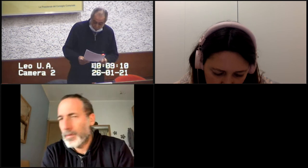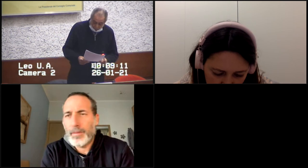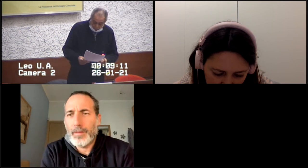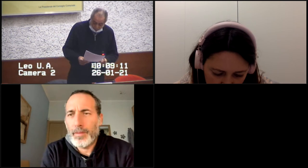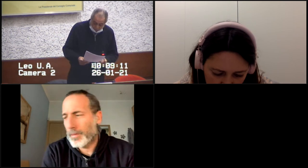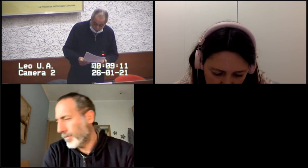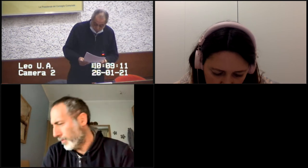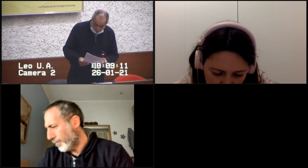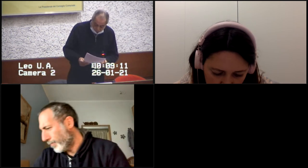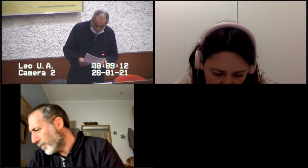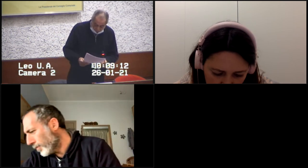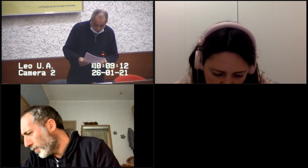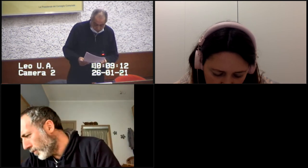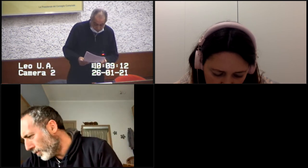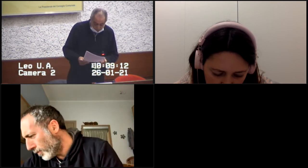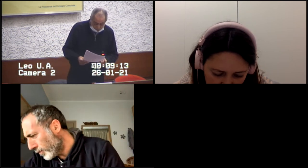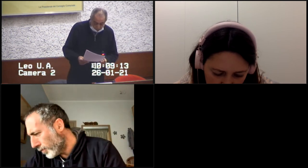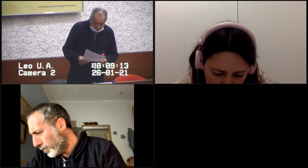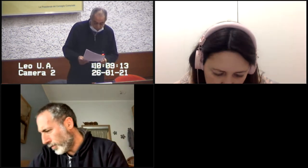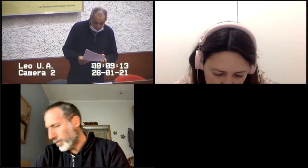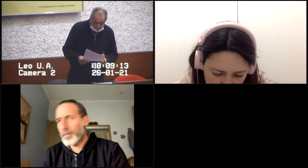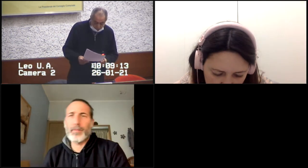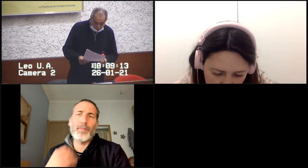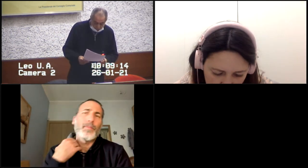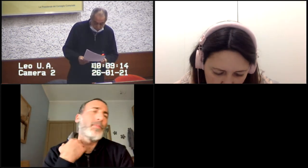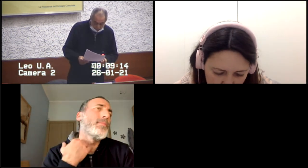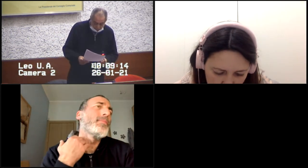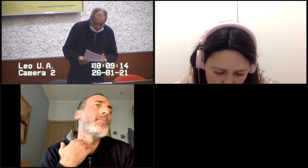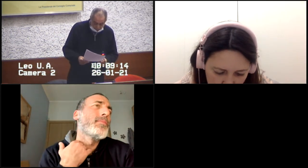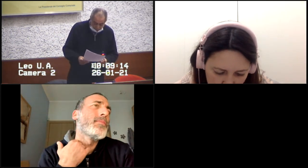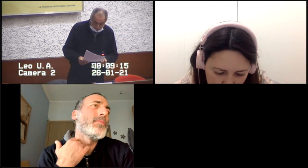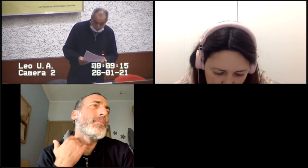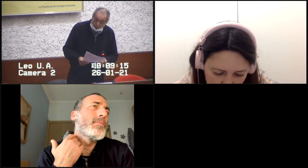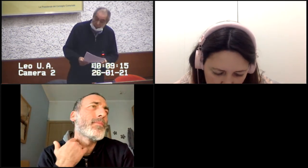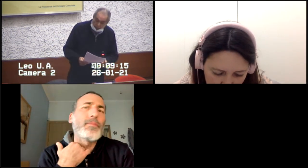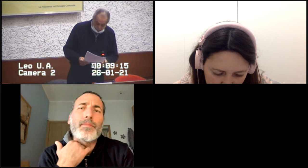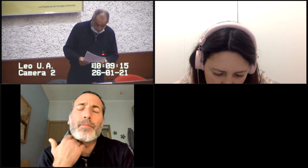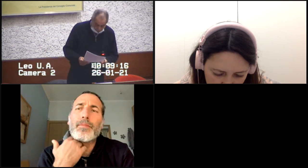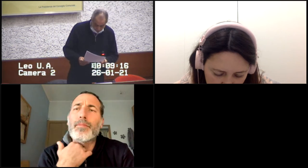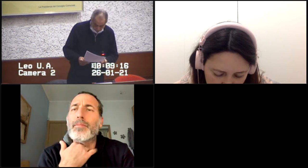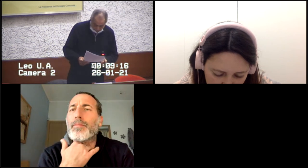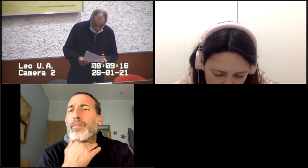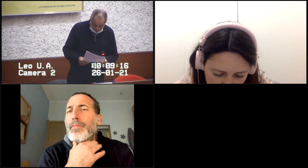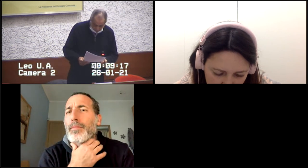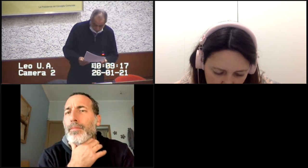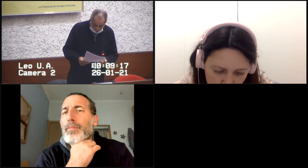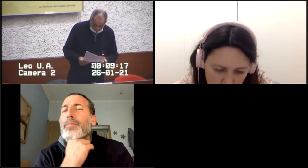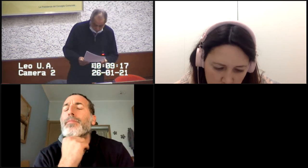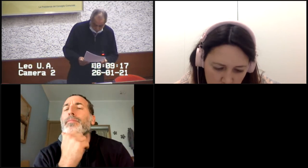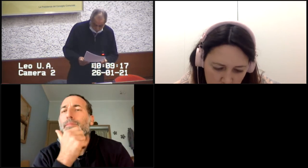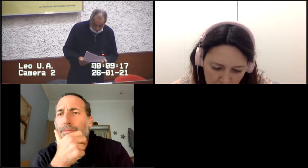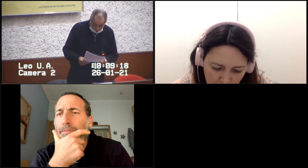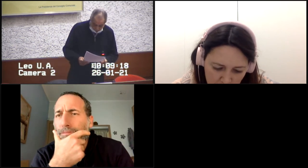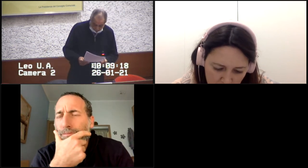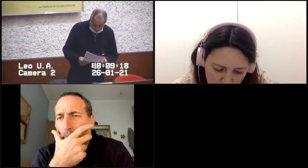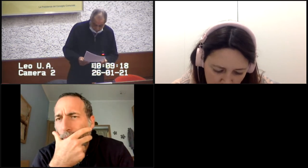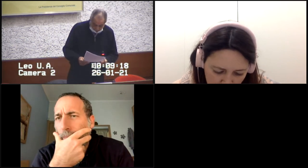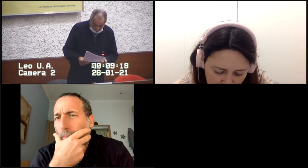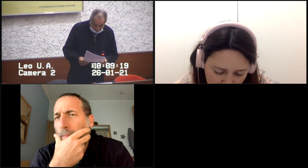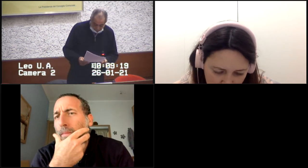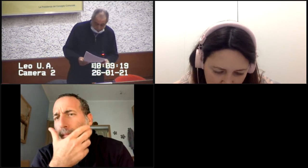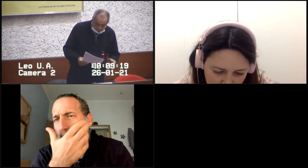Come abbiamo sentito in commissione, l'assessore aveva detto che, intanto che ringrazio per la disponibilità in commissione su tutte le